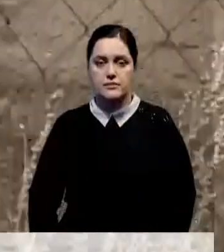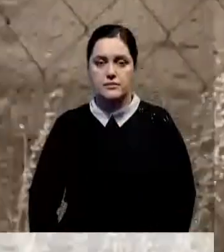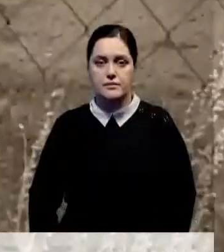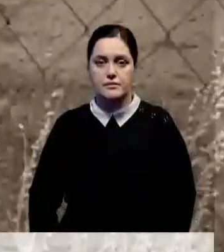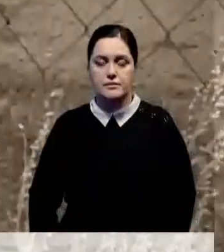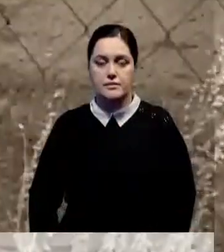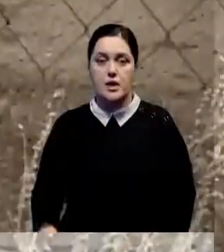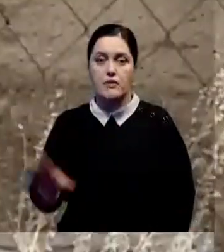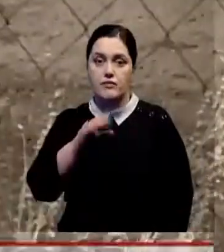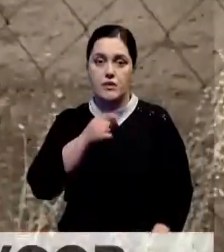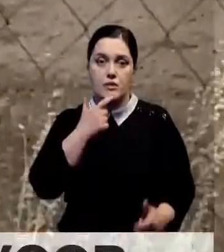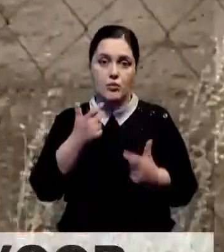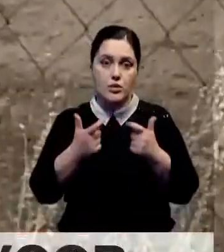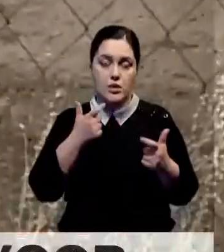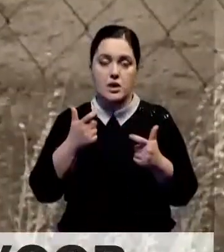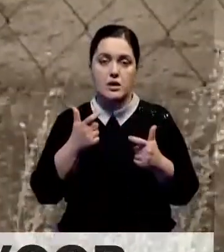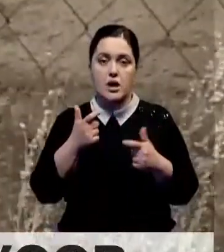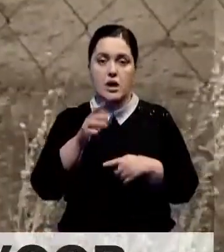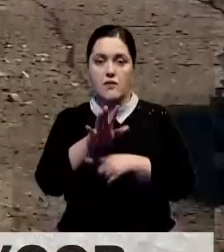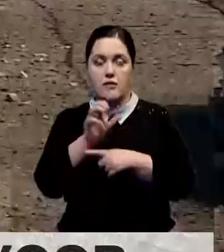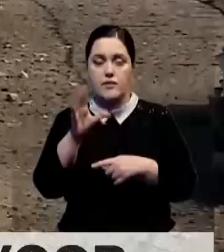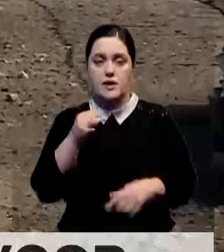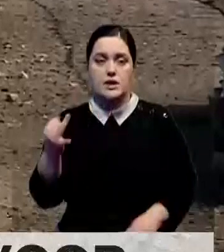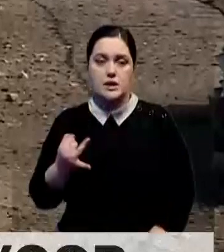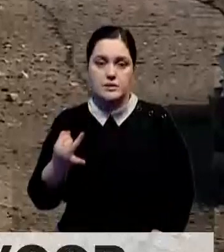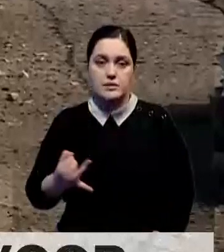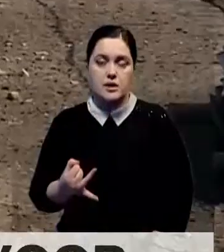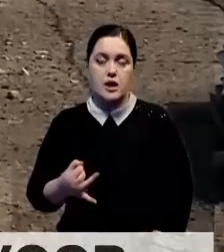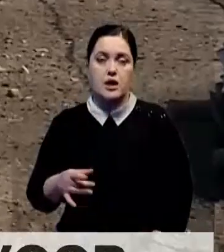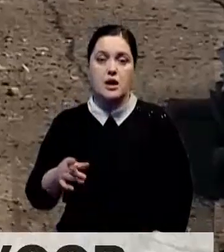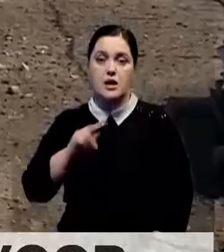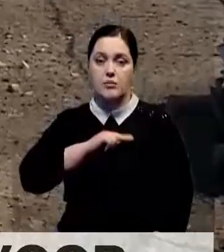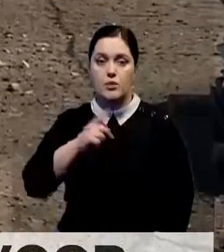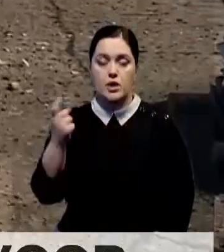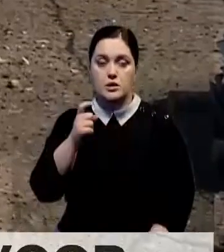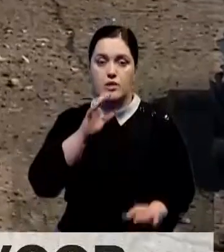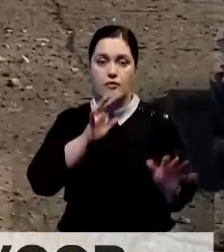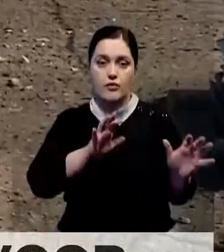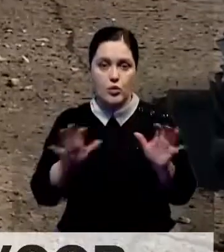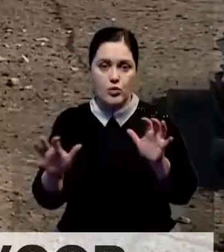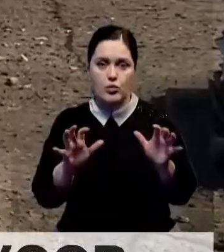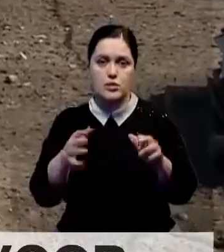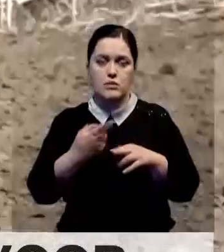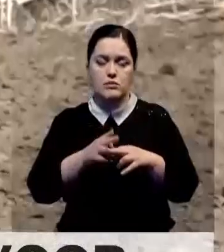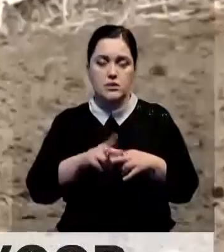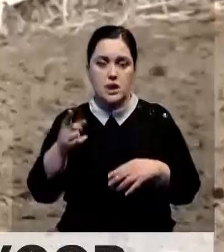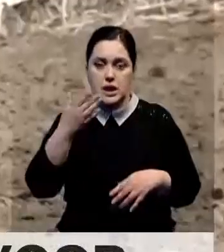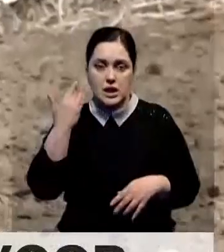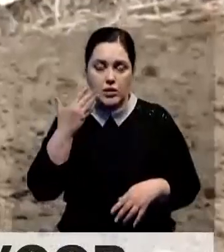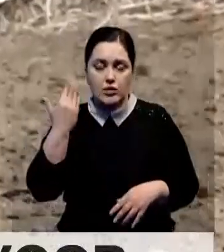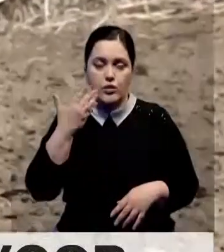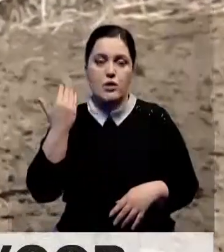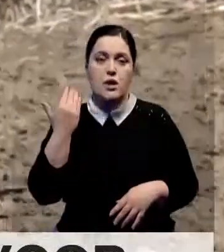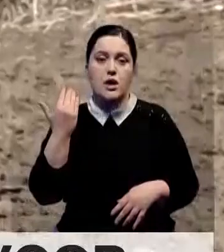Все смотрят фотографируются Но всем интересно по словам работников хозяйства в уходе страусы практически ничем не отличаются от